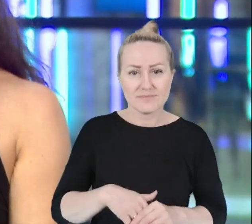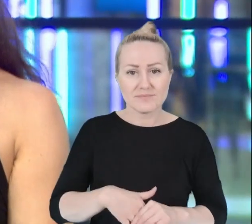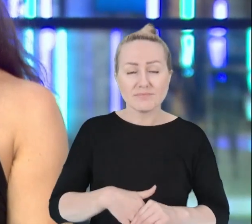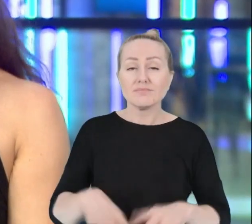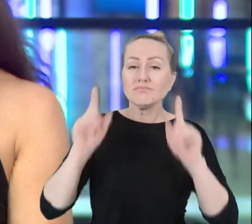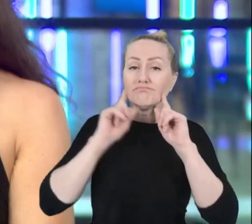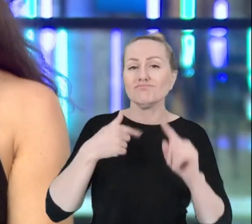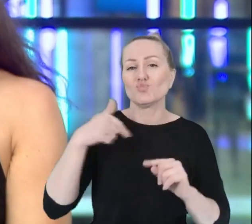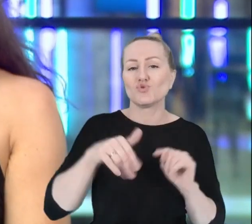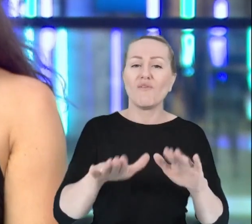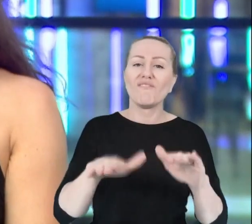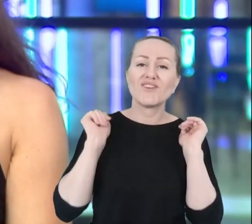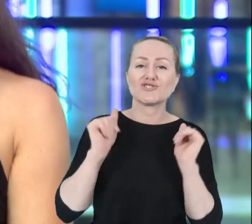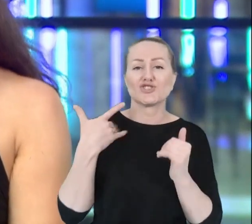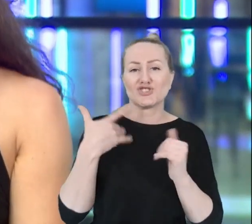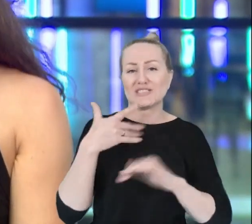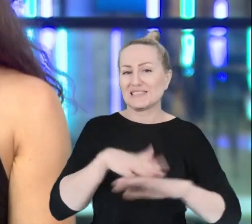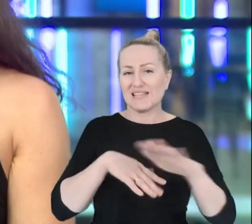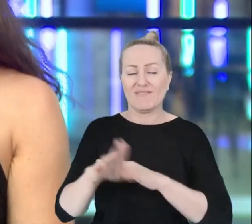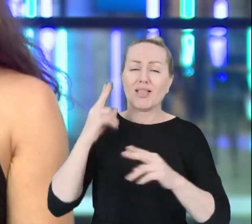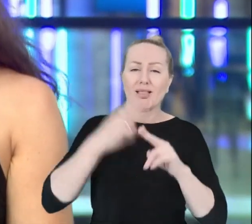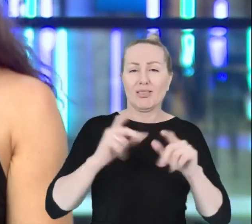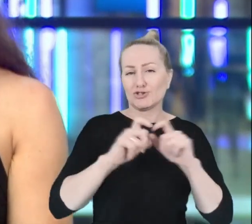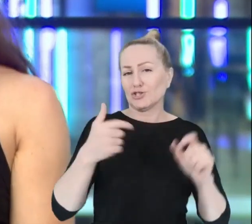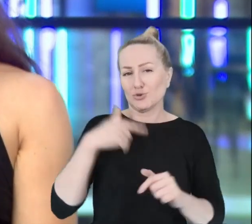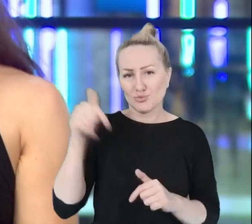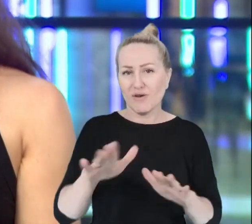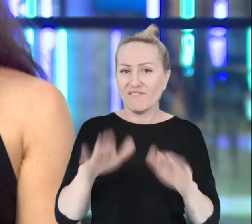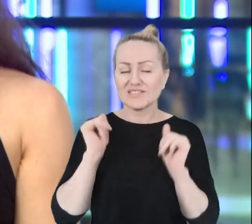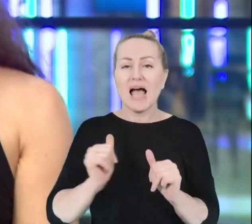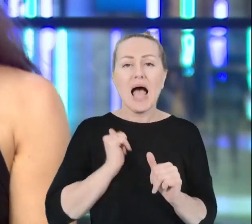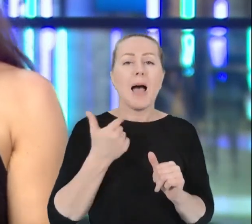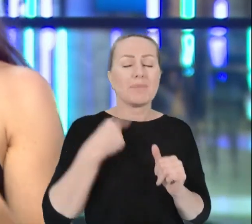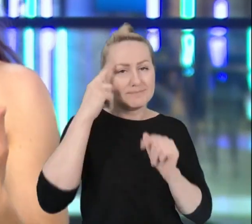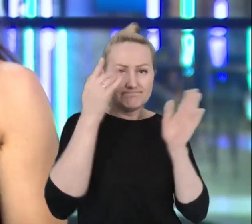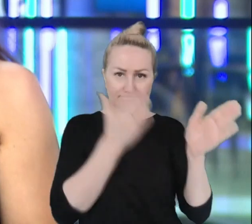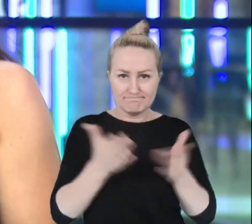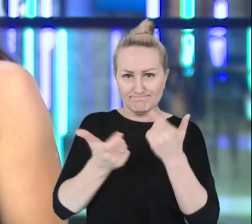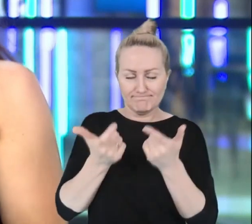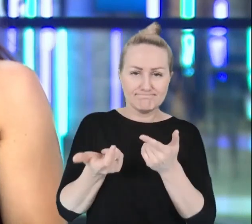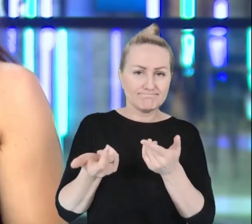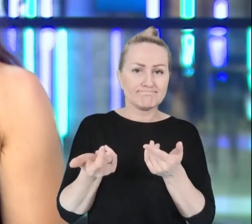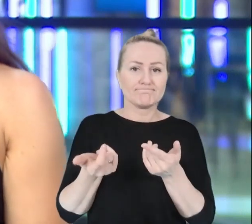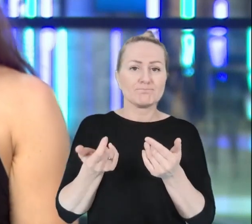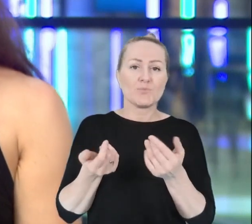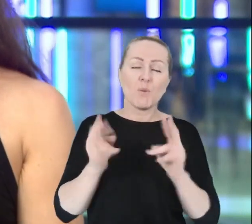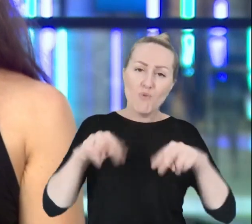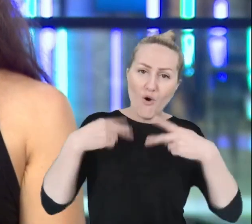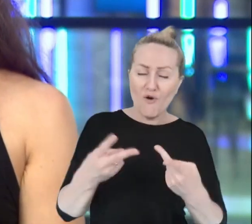wycofać z życia zawodowego na jakiś czas, żeby się pozbierać do kupy. No więc zdarza się i